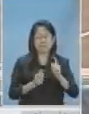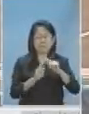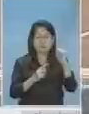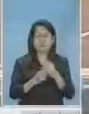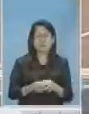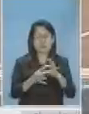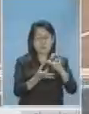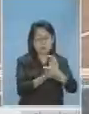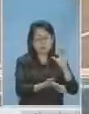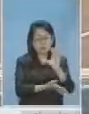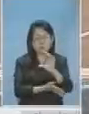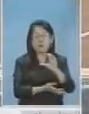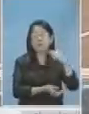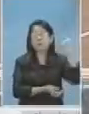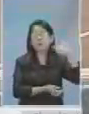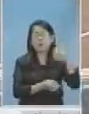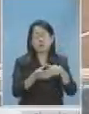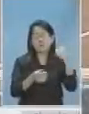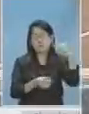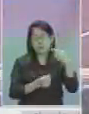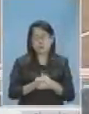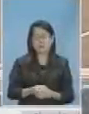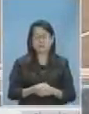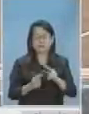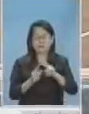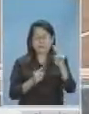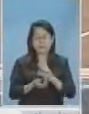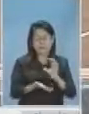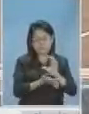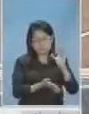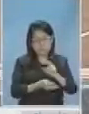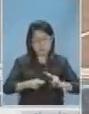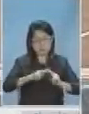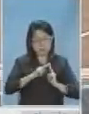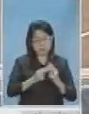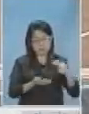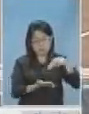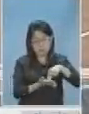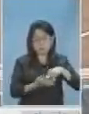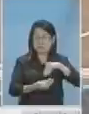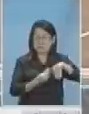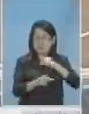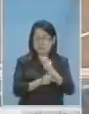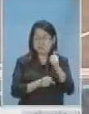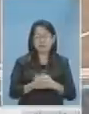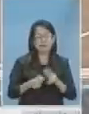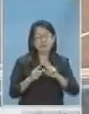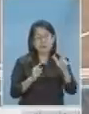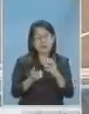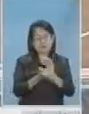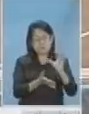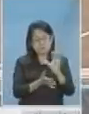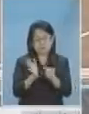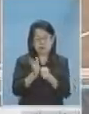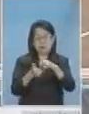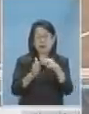กองทุนพัฒนาสตรีครับในเรื่องที่2กองทุนตั้งตัวได้ครับในเรื่องที่3แก้ไขปัญหา3จังหวัดชายแดนภาคใ